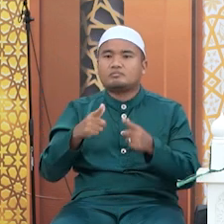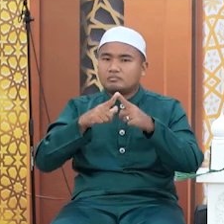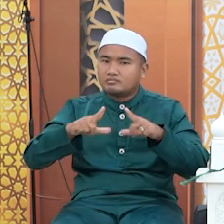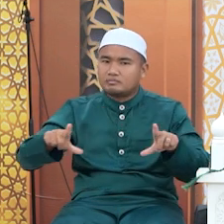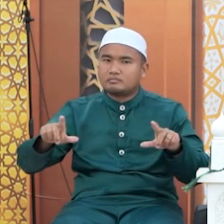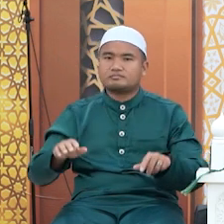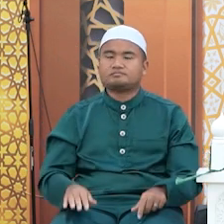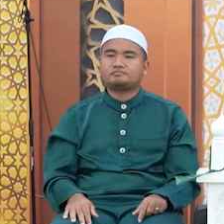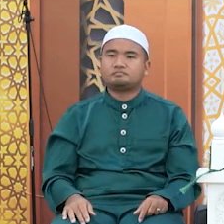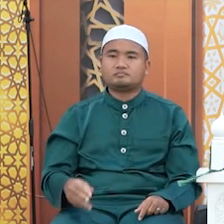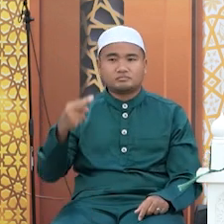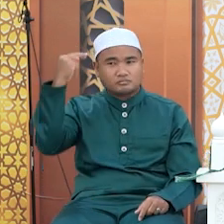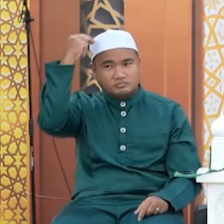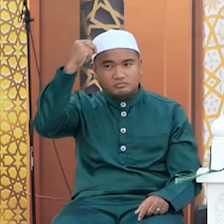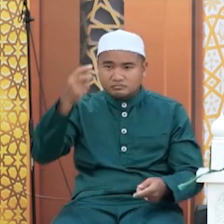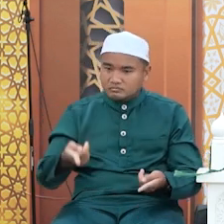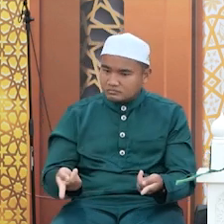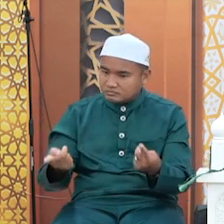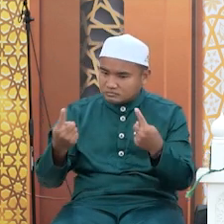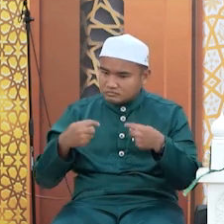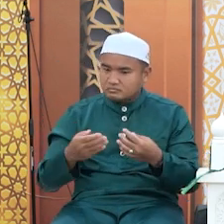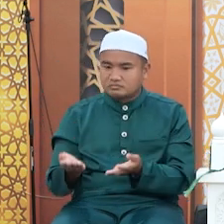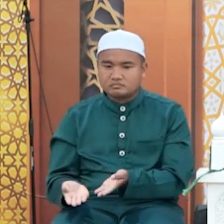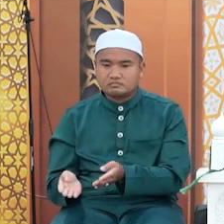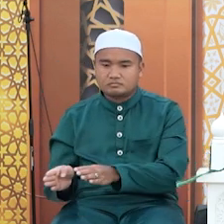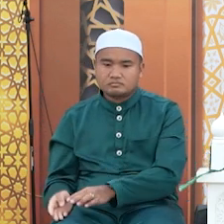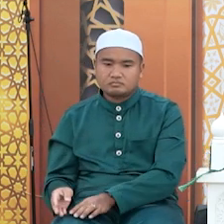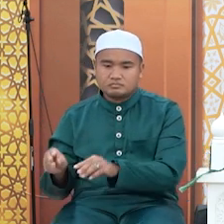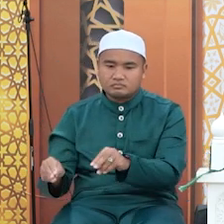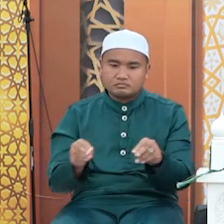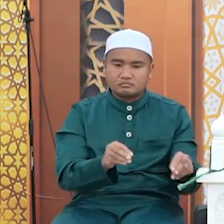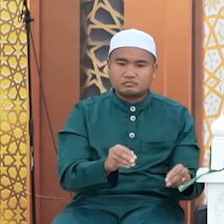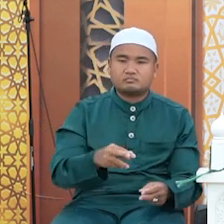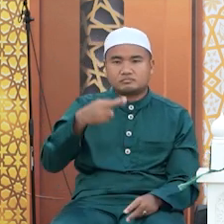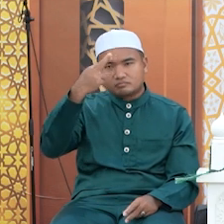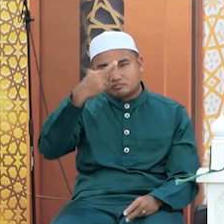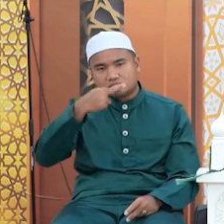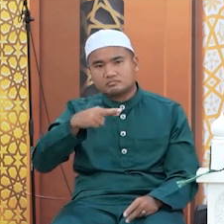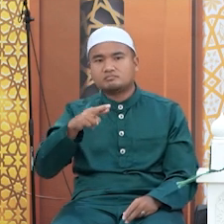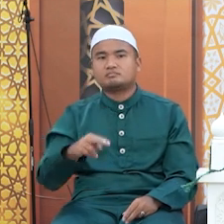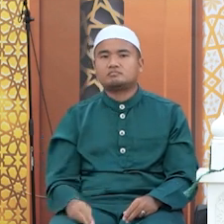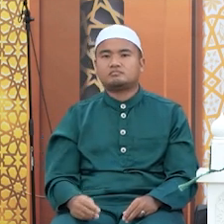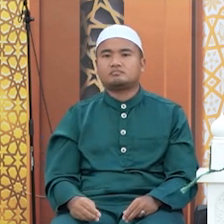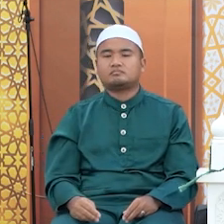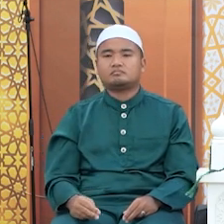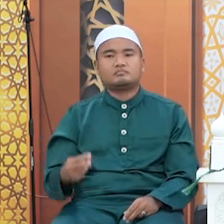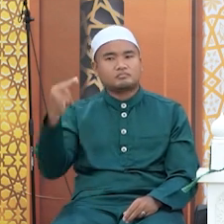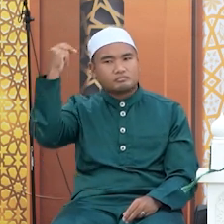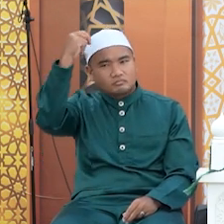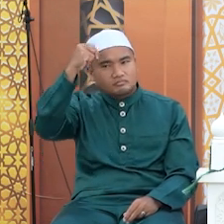Kedatangan nabi membawa rahmat. Diri nabi itu pembawa rahmat.